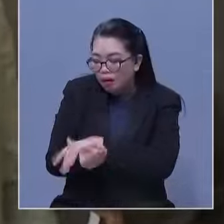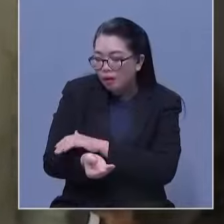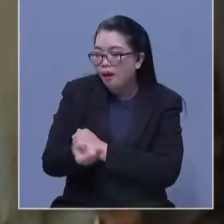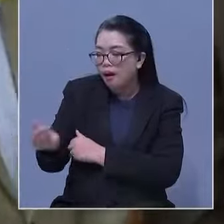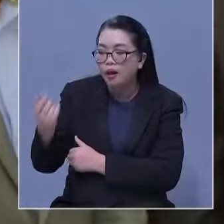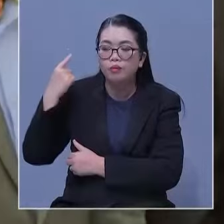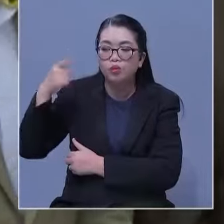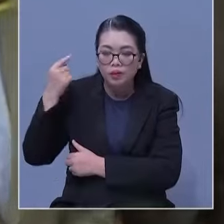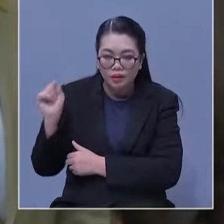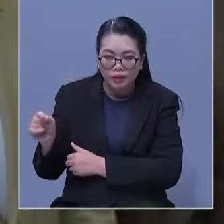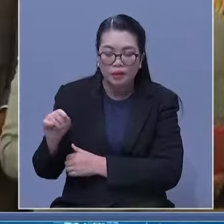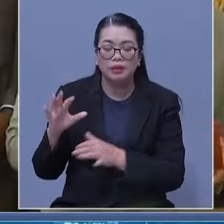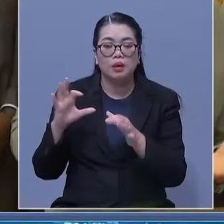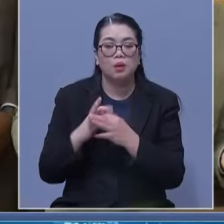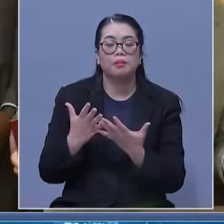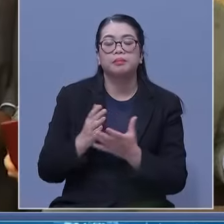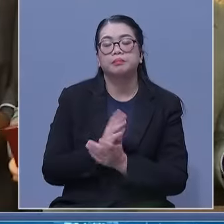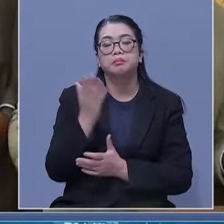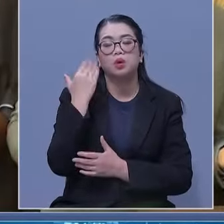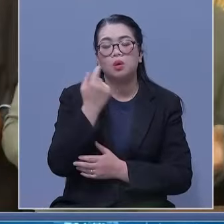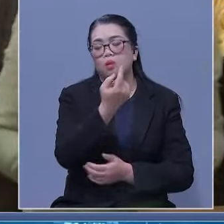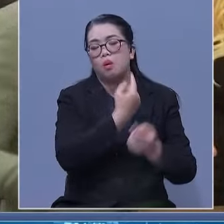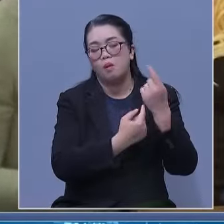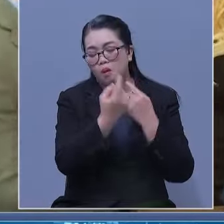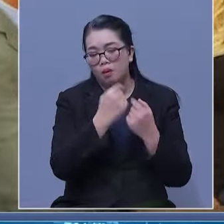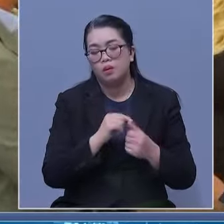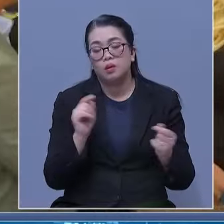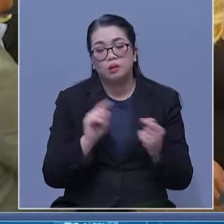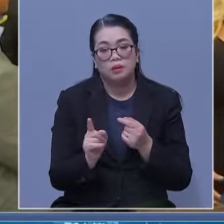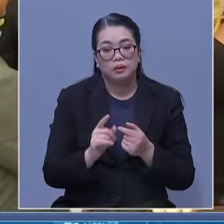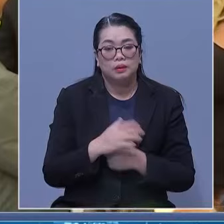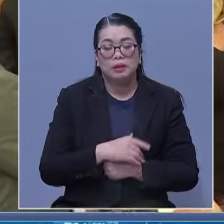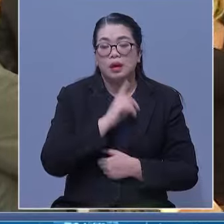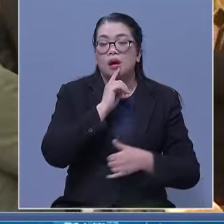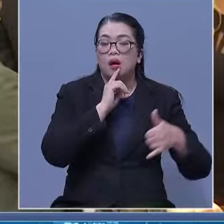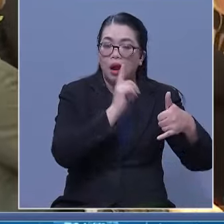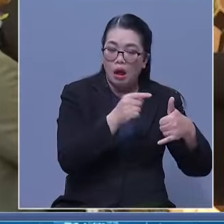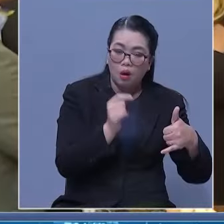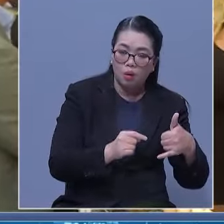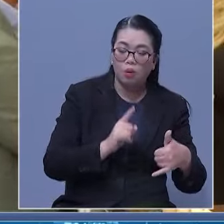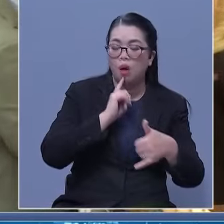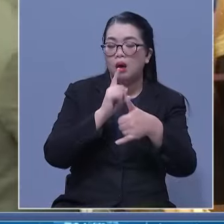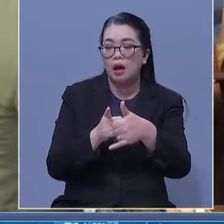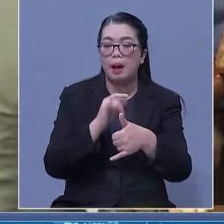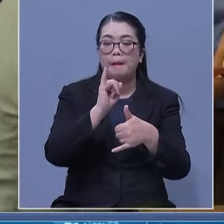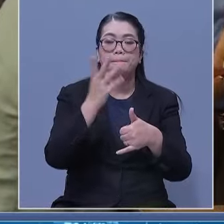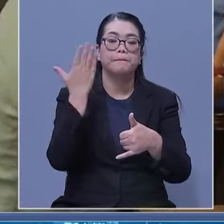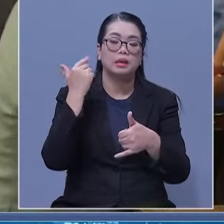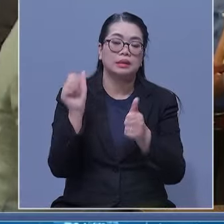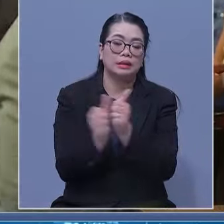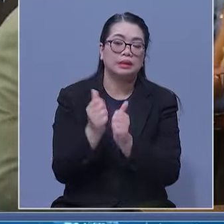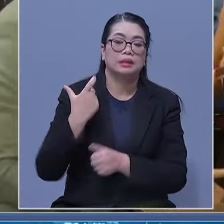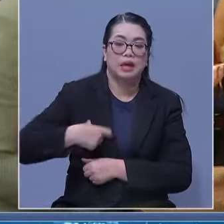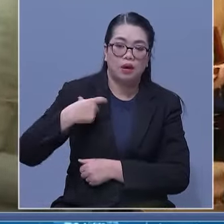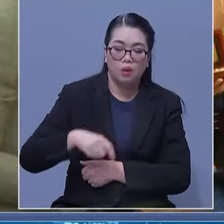ตแมนฮัตตันกล่าวหาทรัมป์โดยที่กล่าวหาทั้งทรัมป์ไมเคิลโคเฮนอดีตทนายความส่วนตัวรวมไป